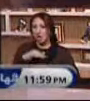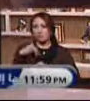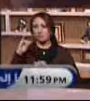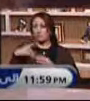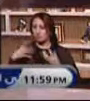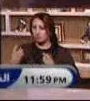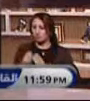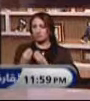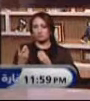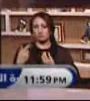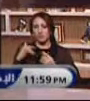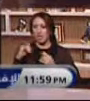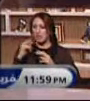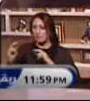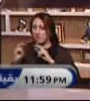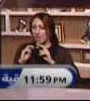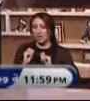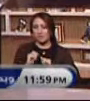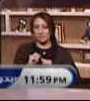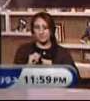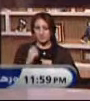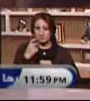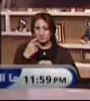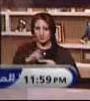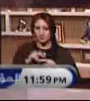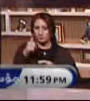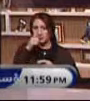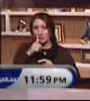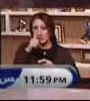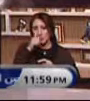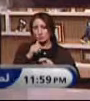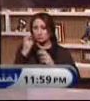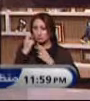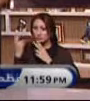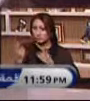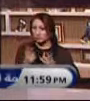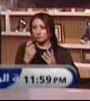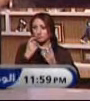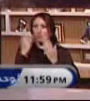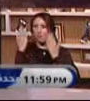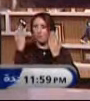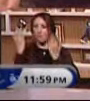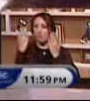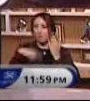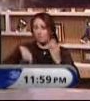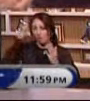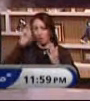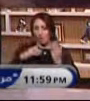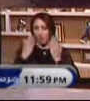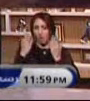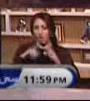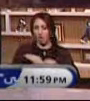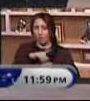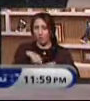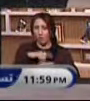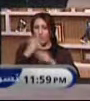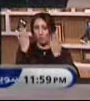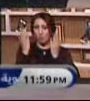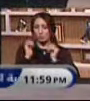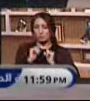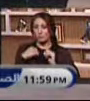ليه؟ لان ربنا امر رسوله واصبر نفسك مع الذين يدعون ربهم بالغداة والعشي يريدون وجهه ولا تعد